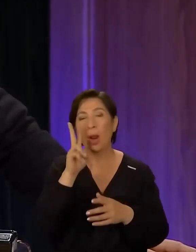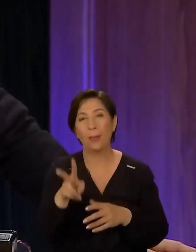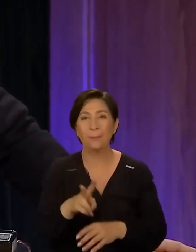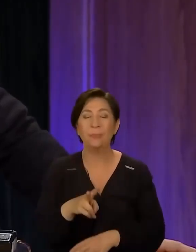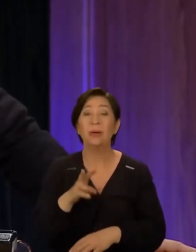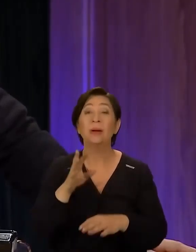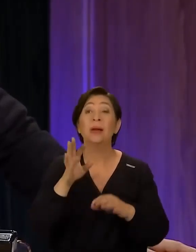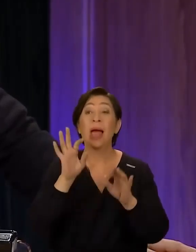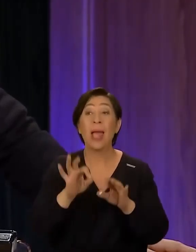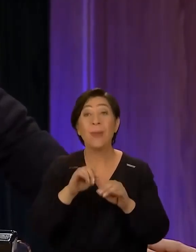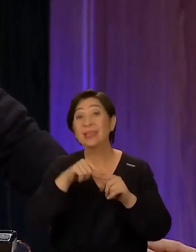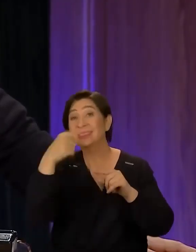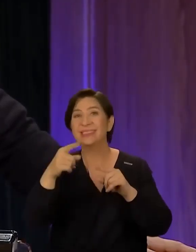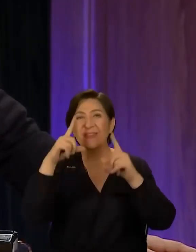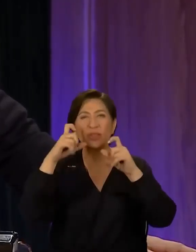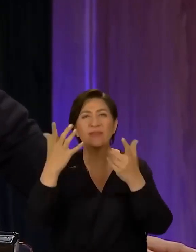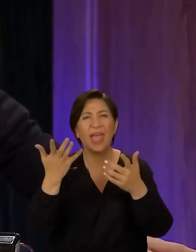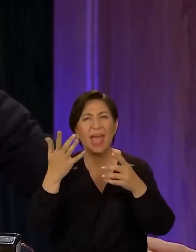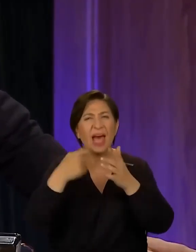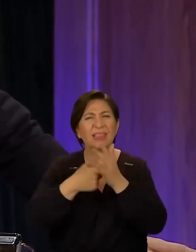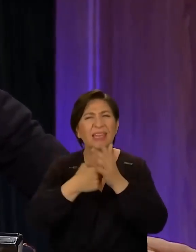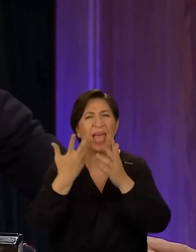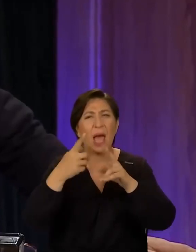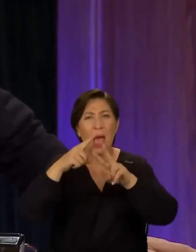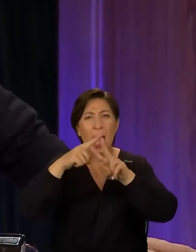görelim. Ve hemen ardından gelen neydi kızın adı?